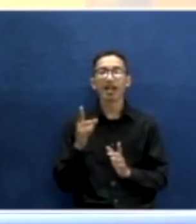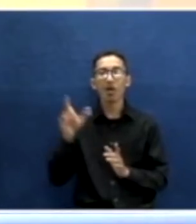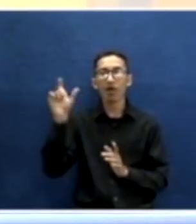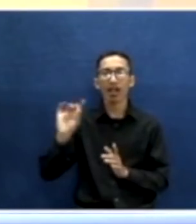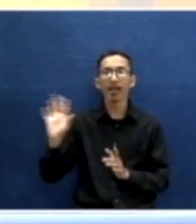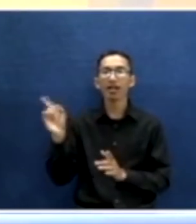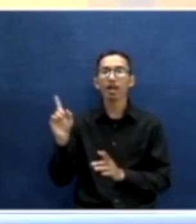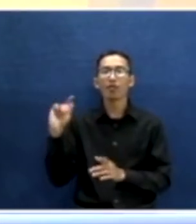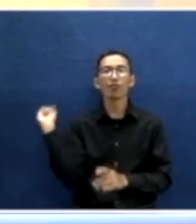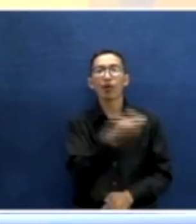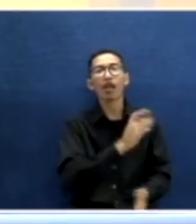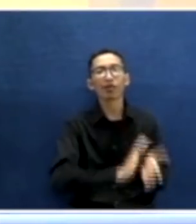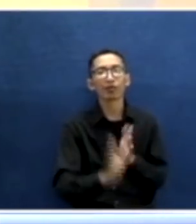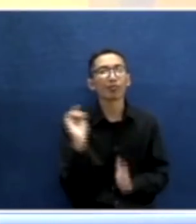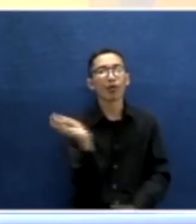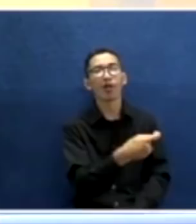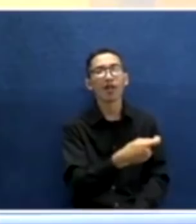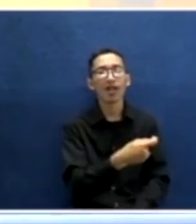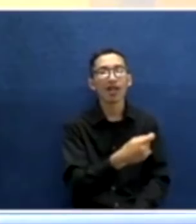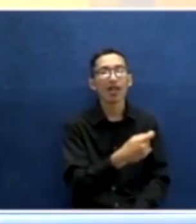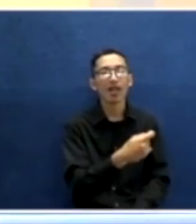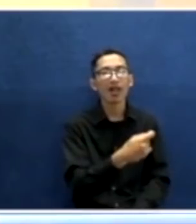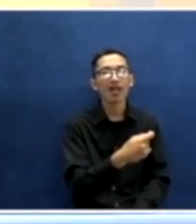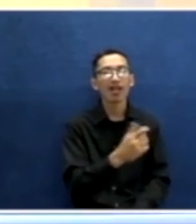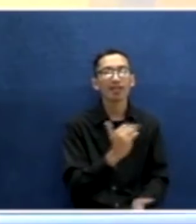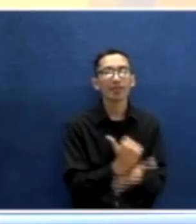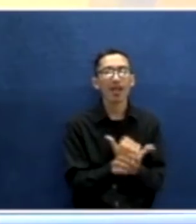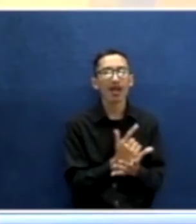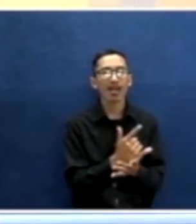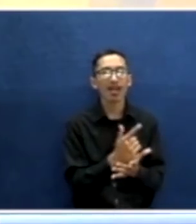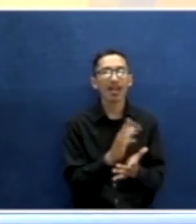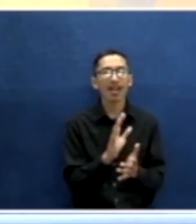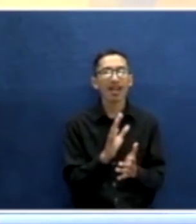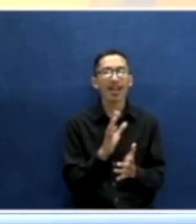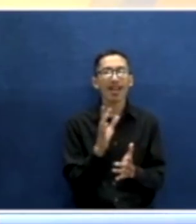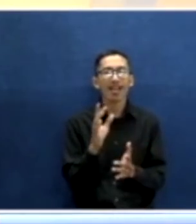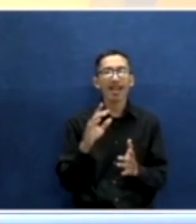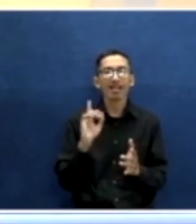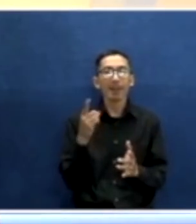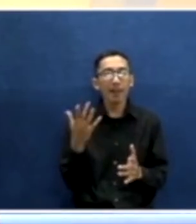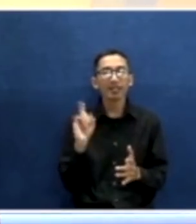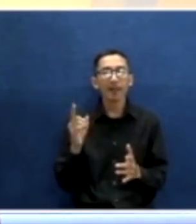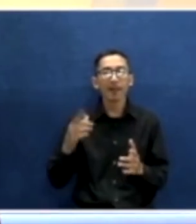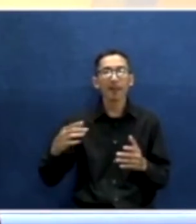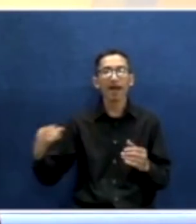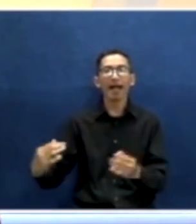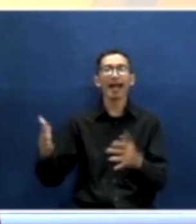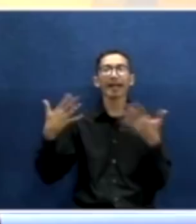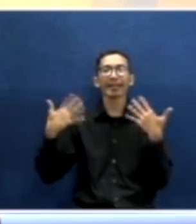tersingkapnya urep dia itu bukan karena dia sengaja buka tapi tersingkapnya karena angin